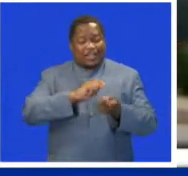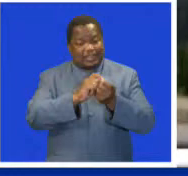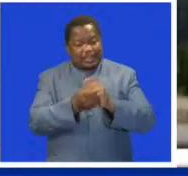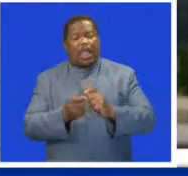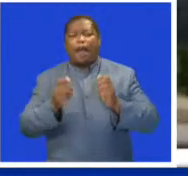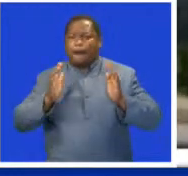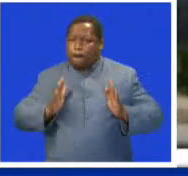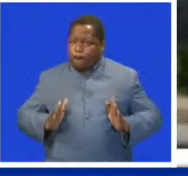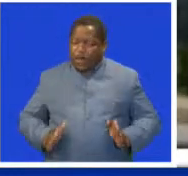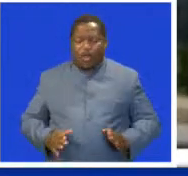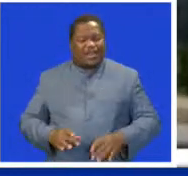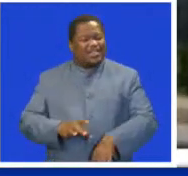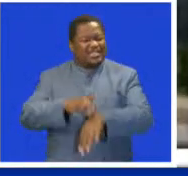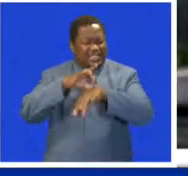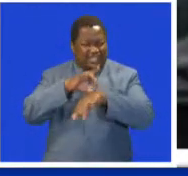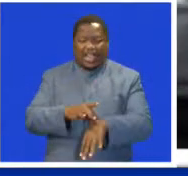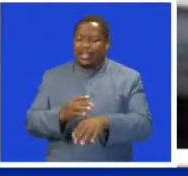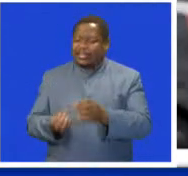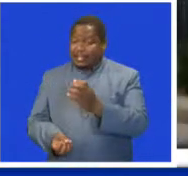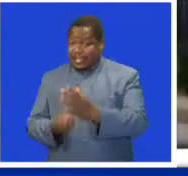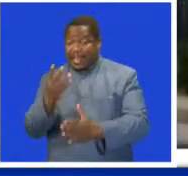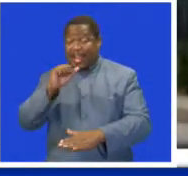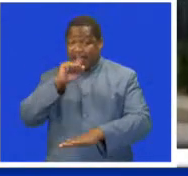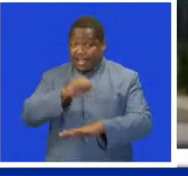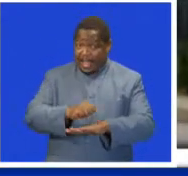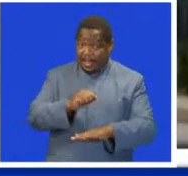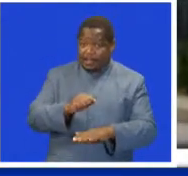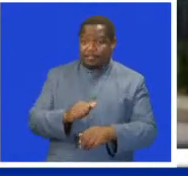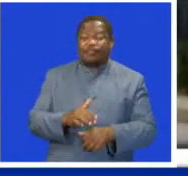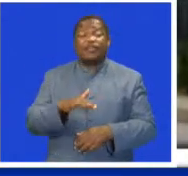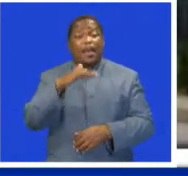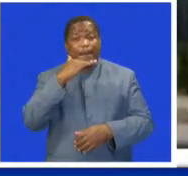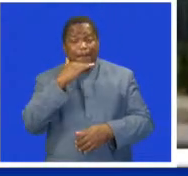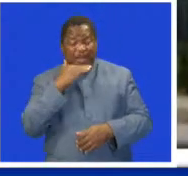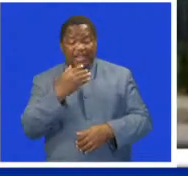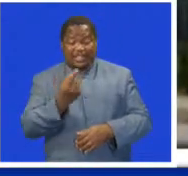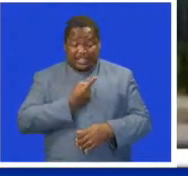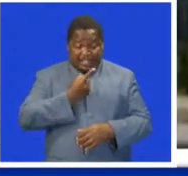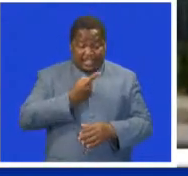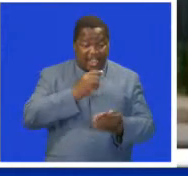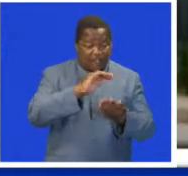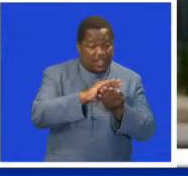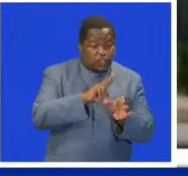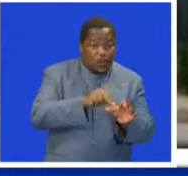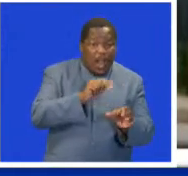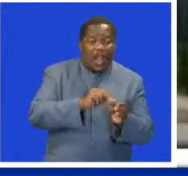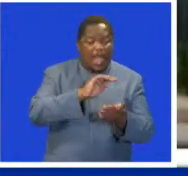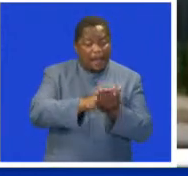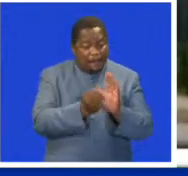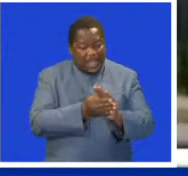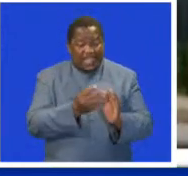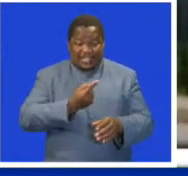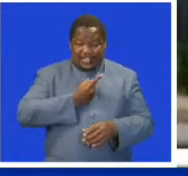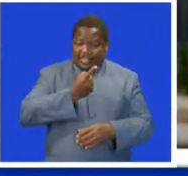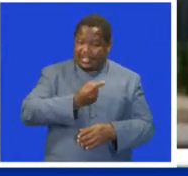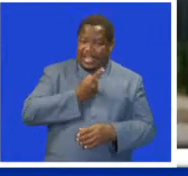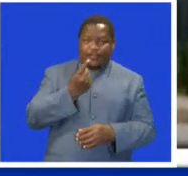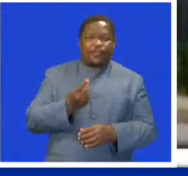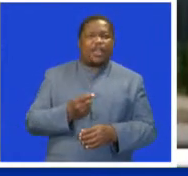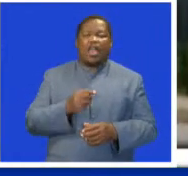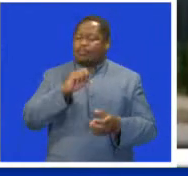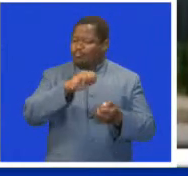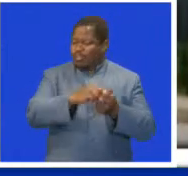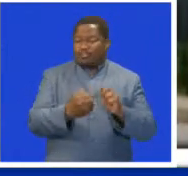kahle ingoba ingodi empilweni yami awuli nowanti nje sicala bese nginatha into lengasisho nalokuthi kodwa lapha kwendeke